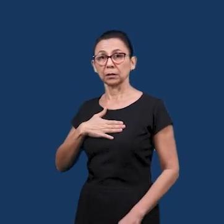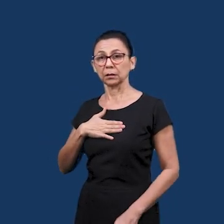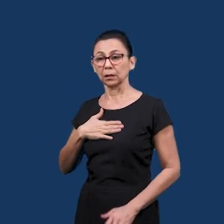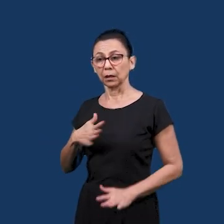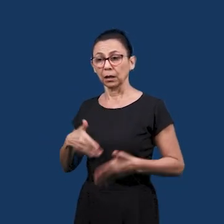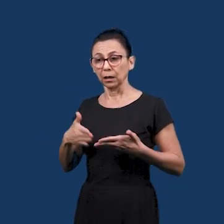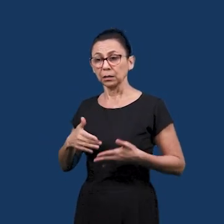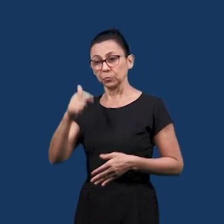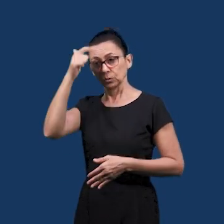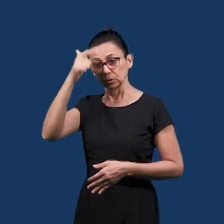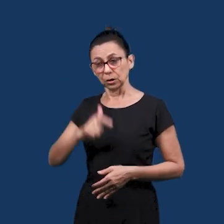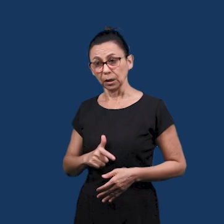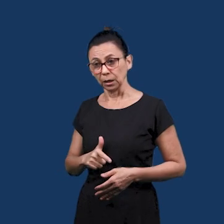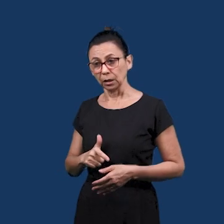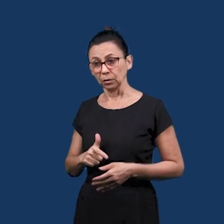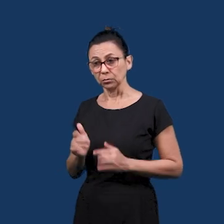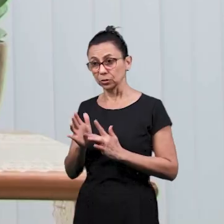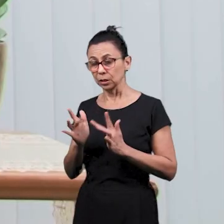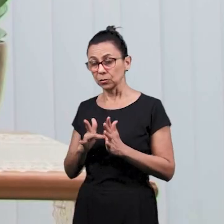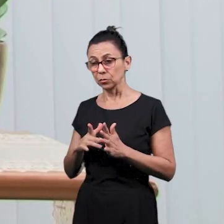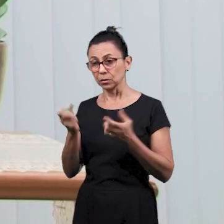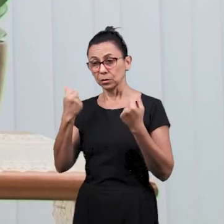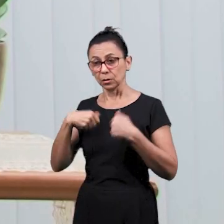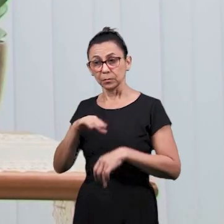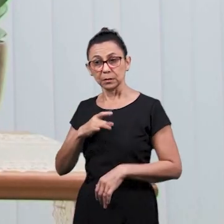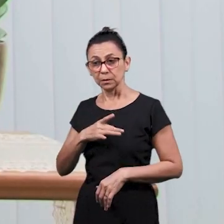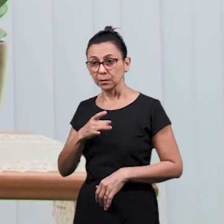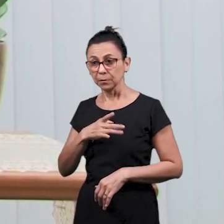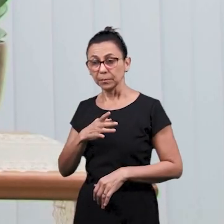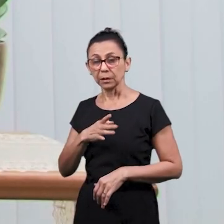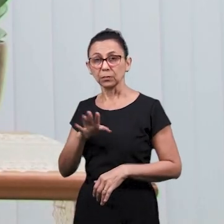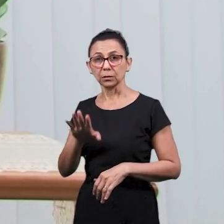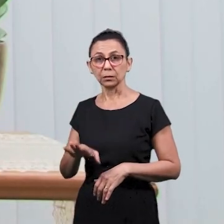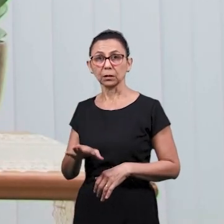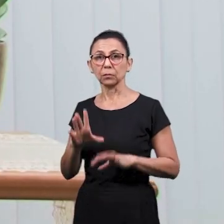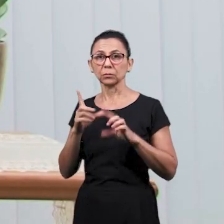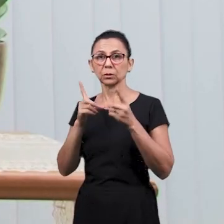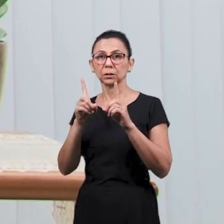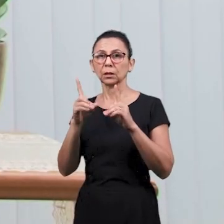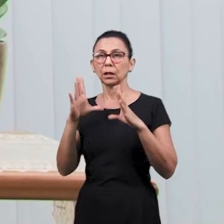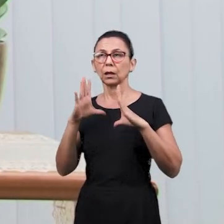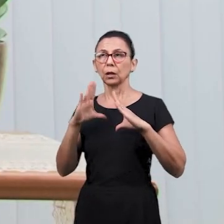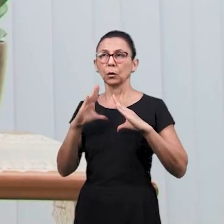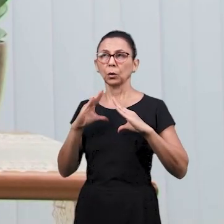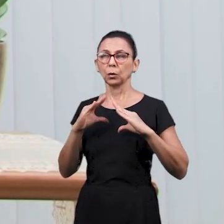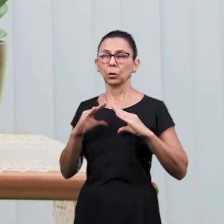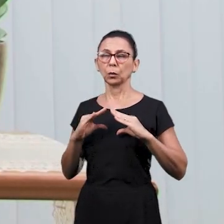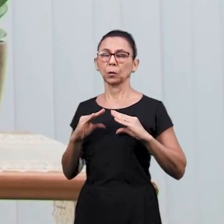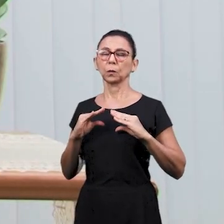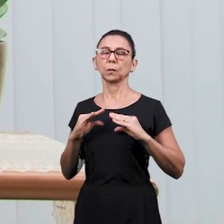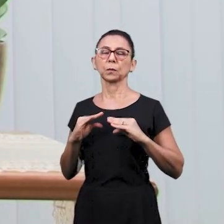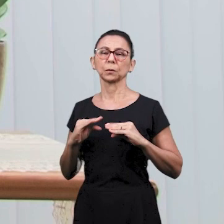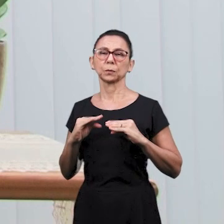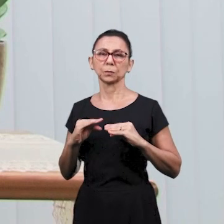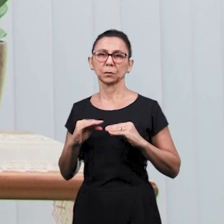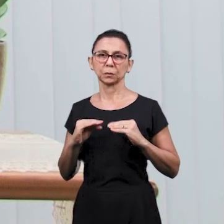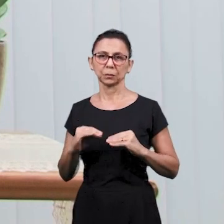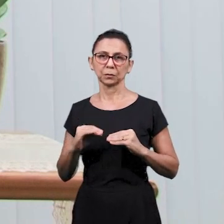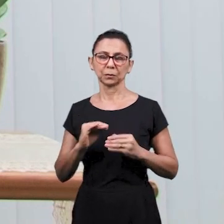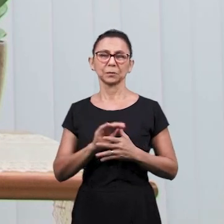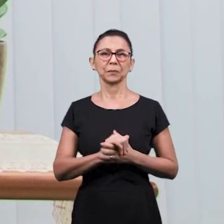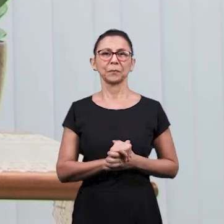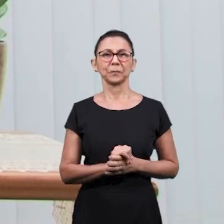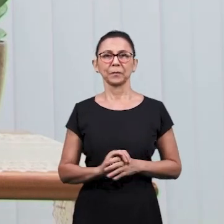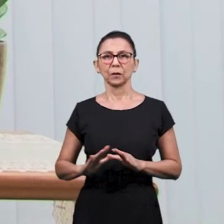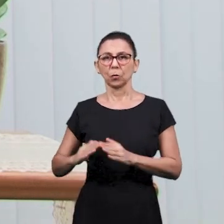тотчас заговорил с ними и сказал: „Ободритесь, это я, не бойтесь“». Господь Иисус успокоил их сердца. И именно